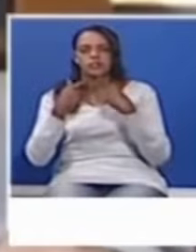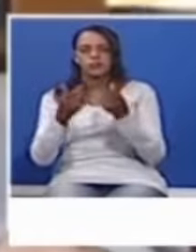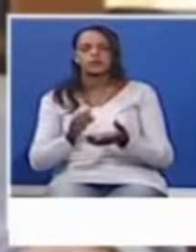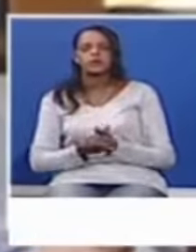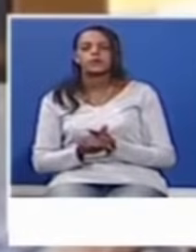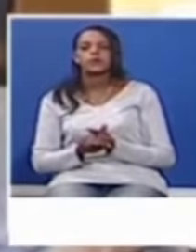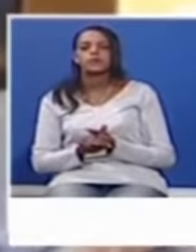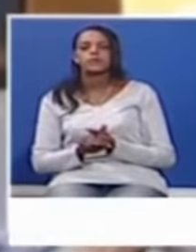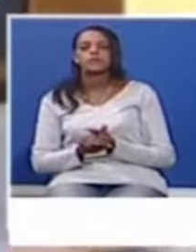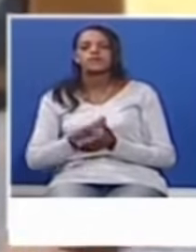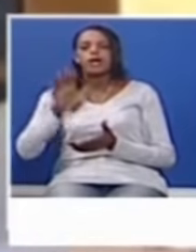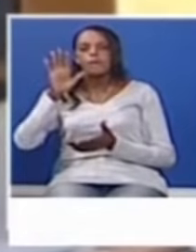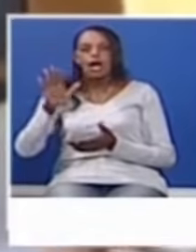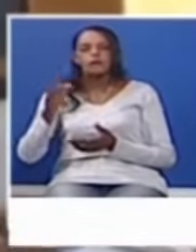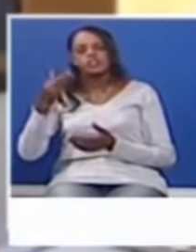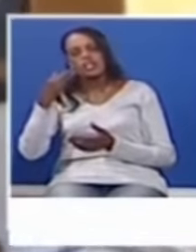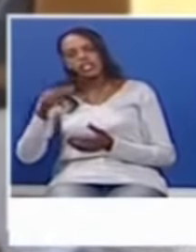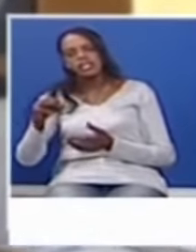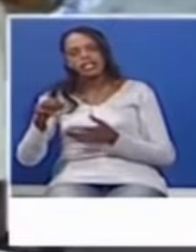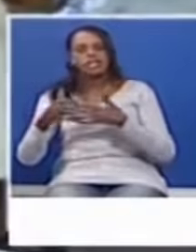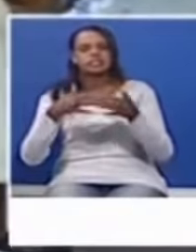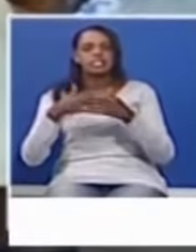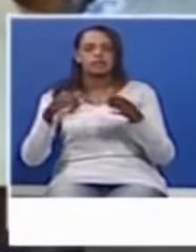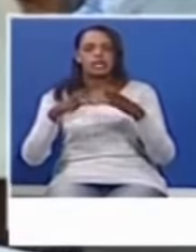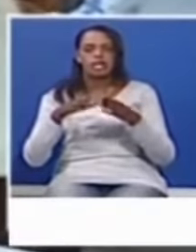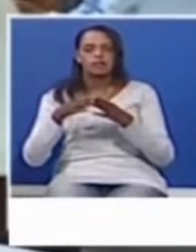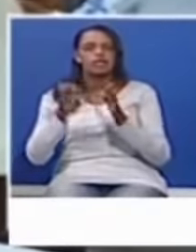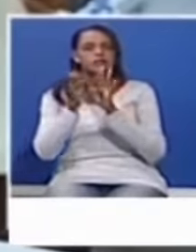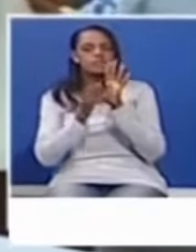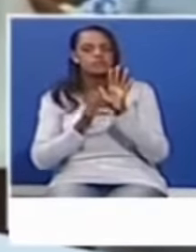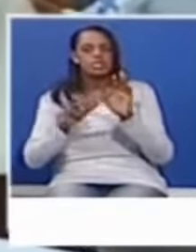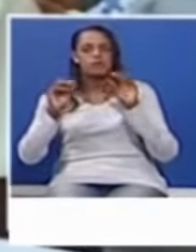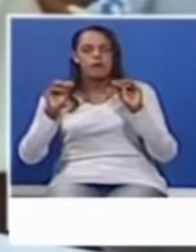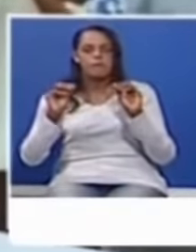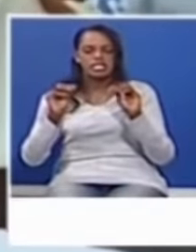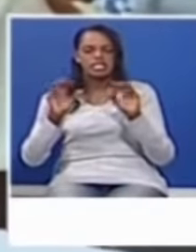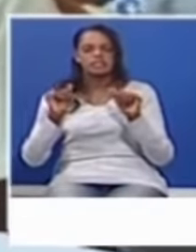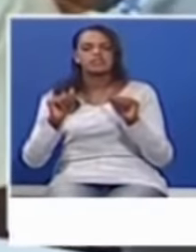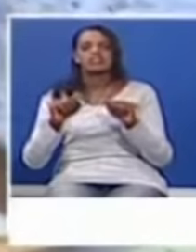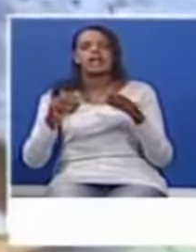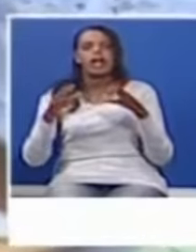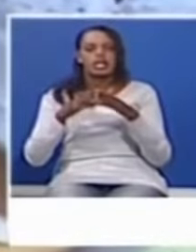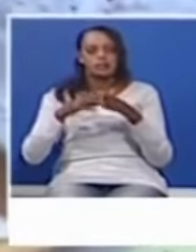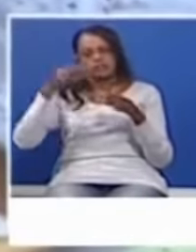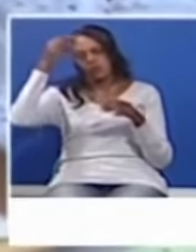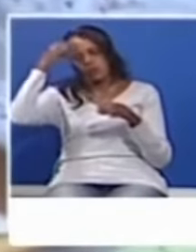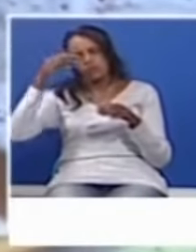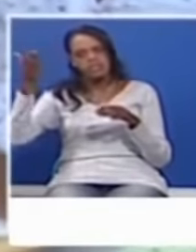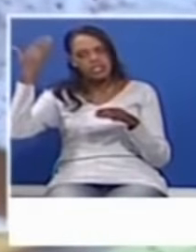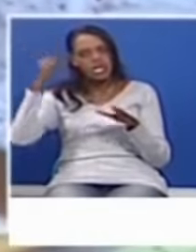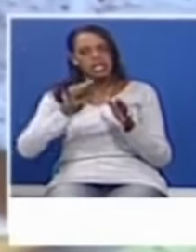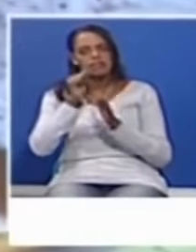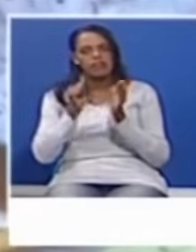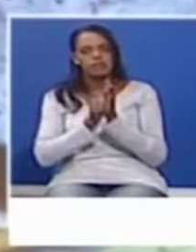ሓቢሮም። ብ5 ሕዳር ኣብ ዝተኻየደ ኣኼባ ኣብ ዘረቦ ፀብጻብ መምህር እስማኤል ተሳታፍነት ተምሃሮ ምስ ናይ ዝሓለፈ